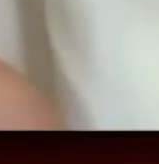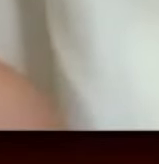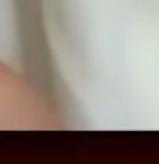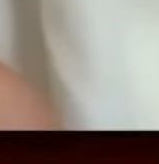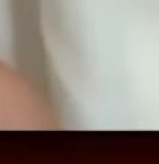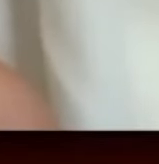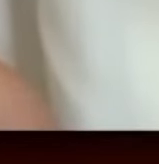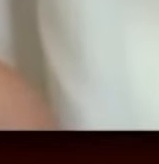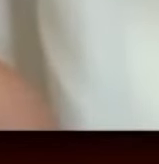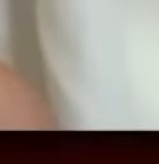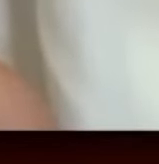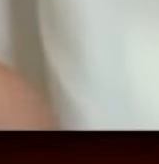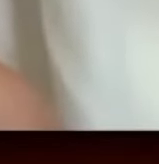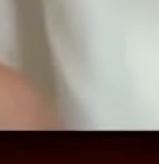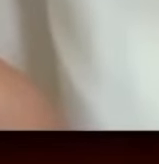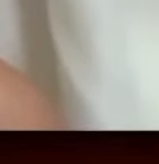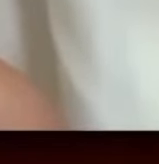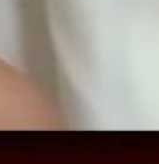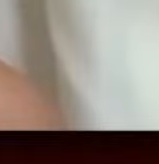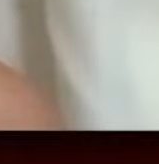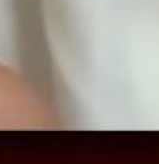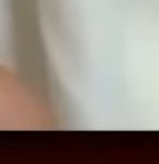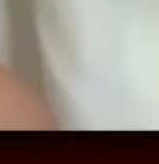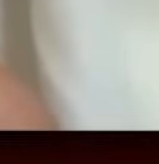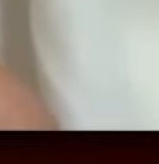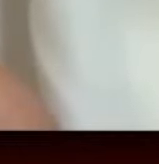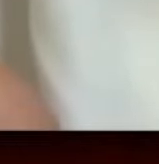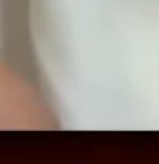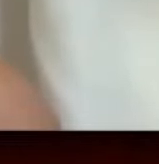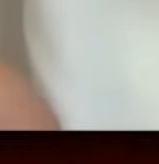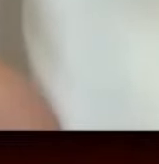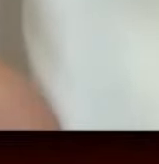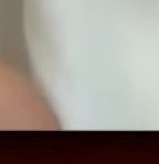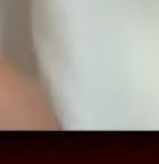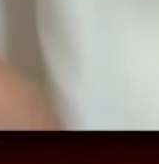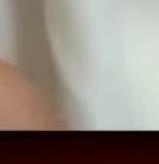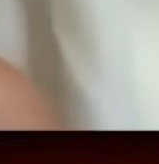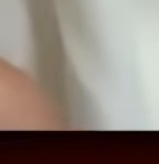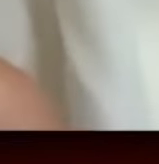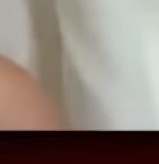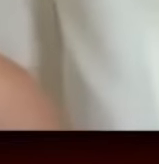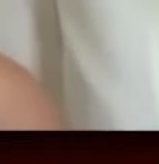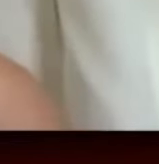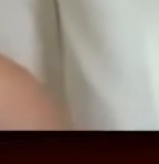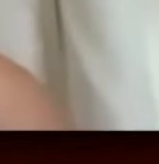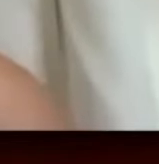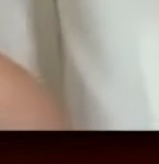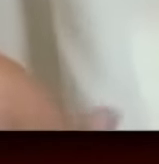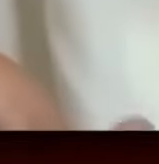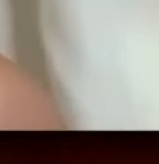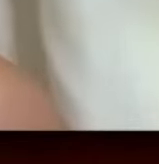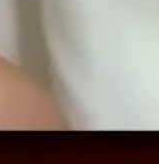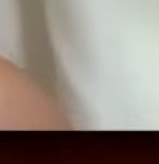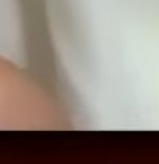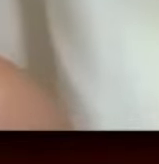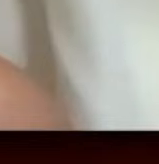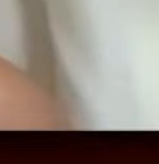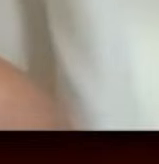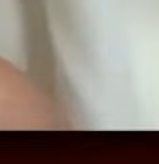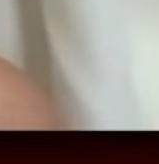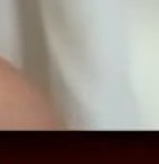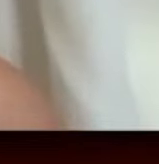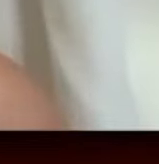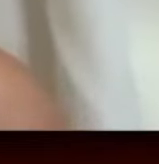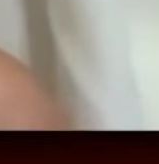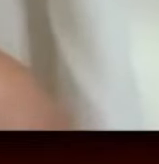mga sumulat ng ating konstitusyon. Sa panahon halimbawang maaaring pasaway o ayaw magpasakop